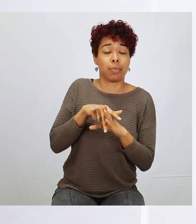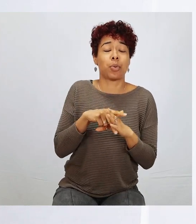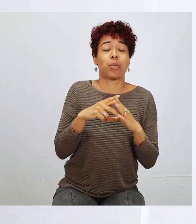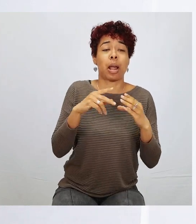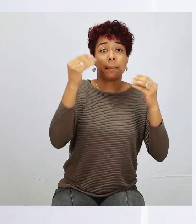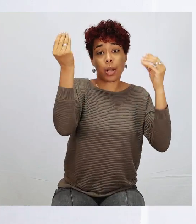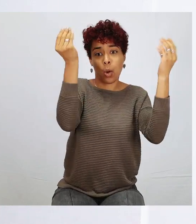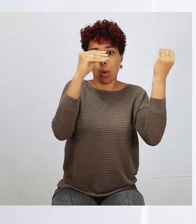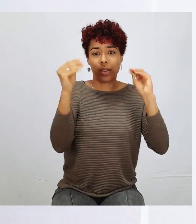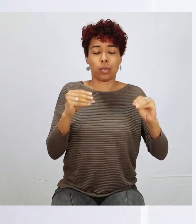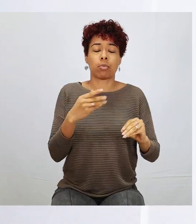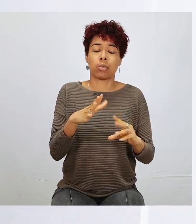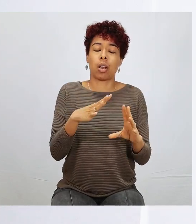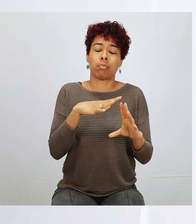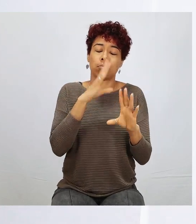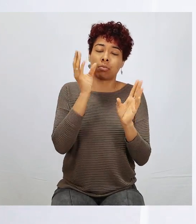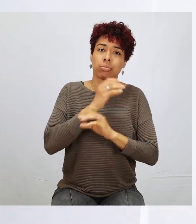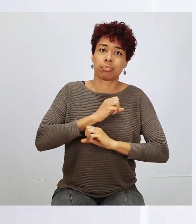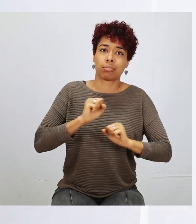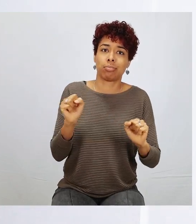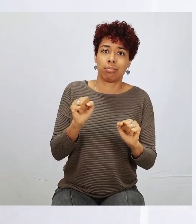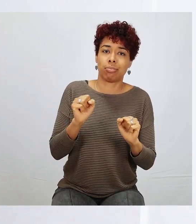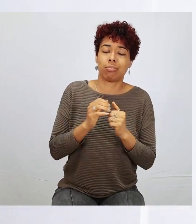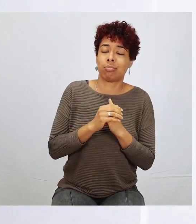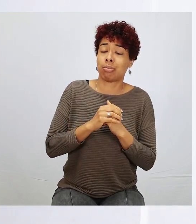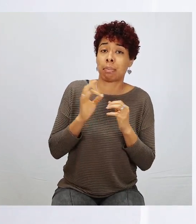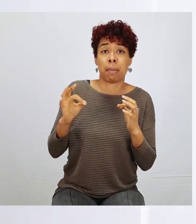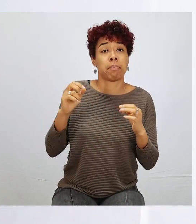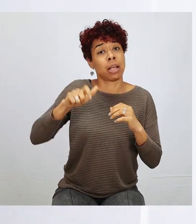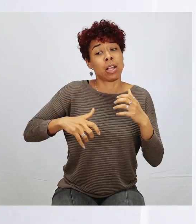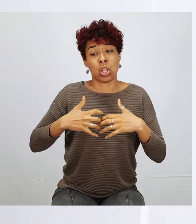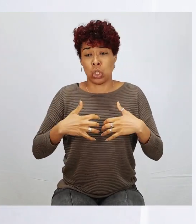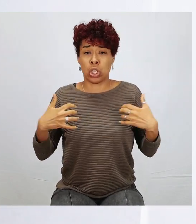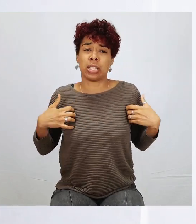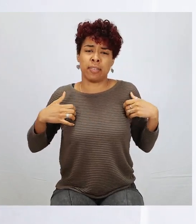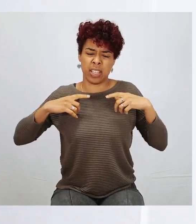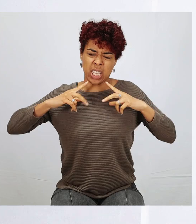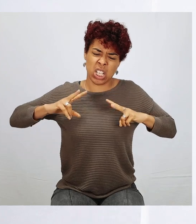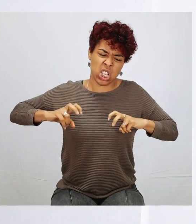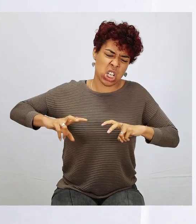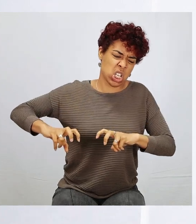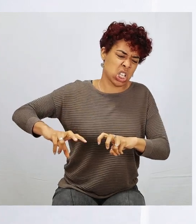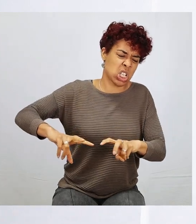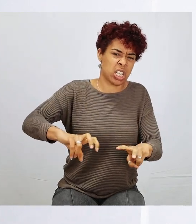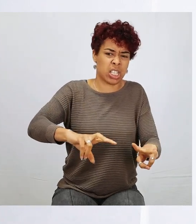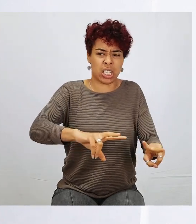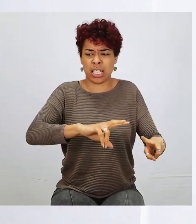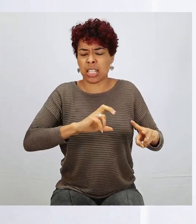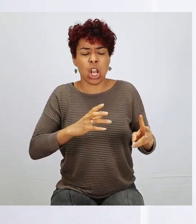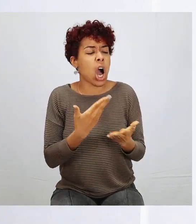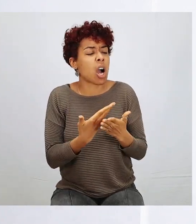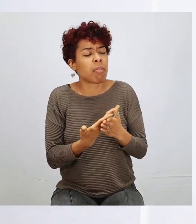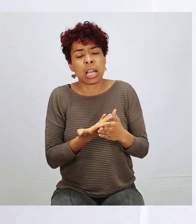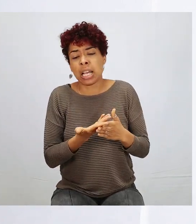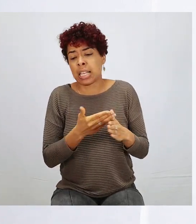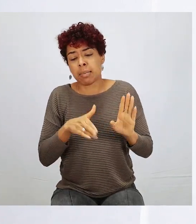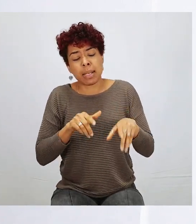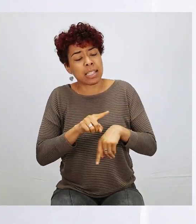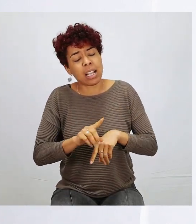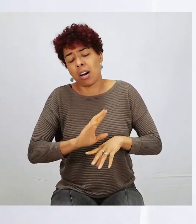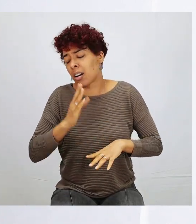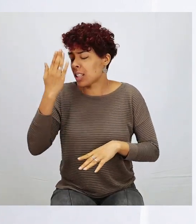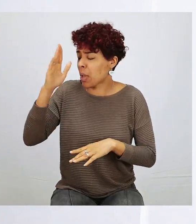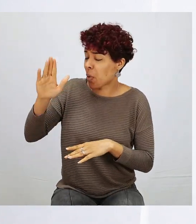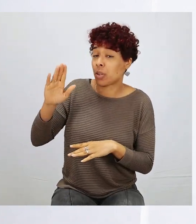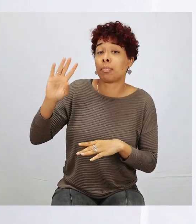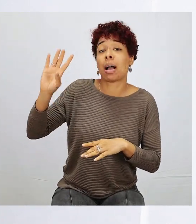La création, elle est merveilleuse. Et même les scientifiques ont beau essayer parfois d'essayer de contourner en disant « Non, c'est pas comme ça que ça s'est passé ».